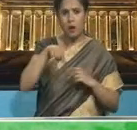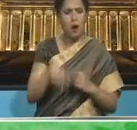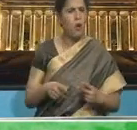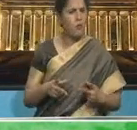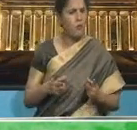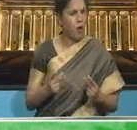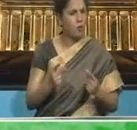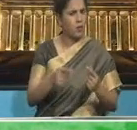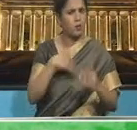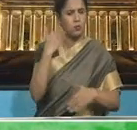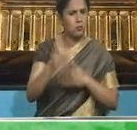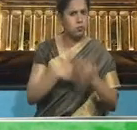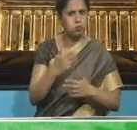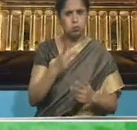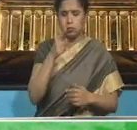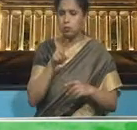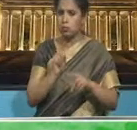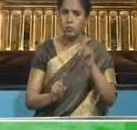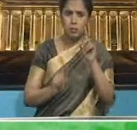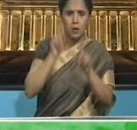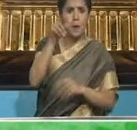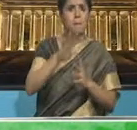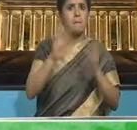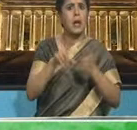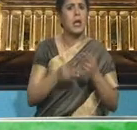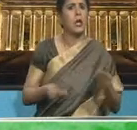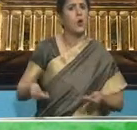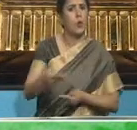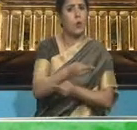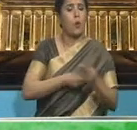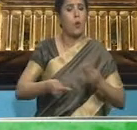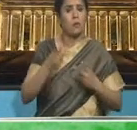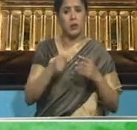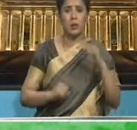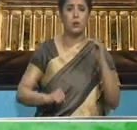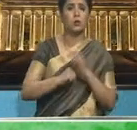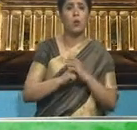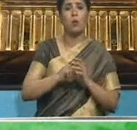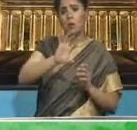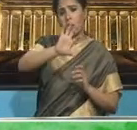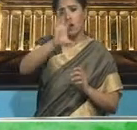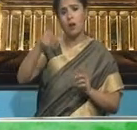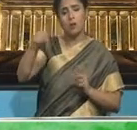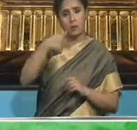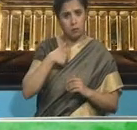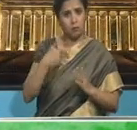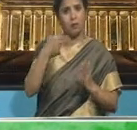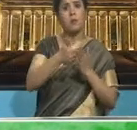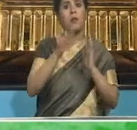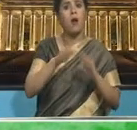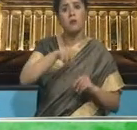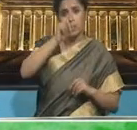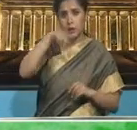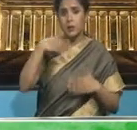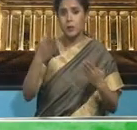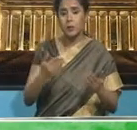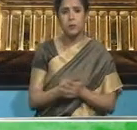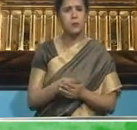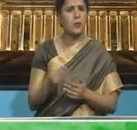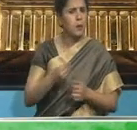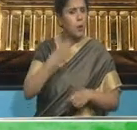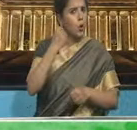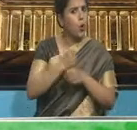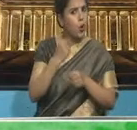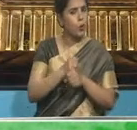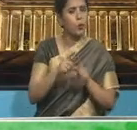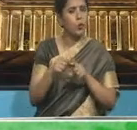से बढ़ते हुए बड़ी अर्थव्यवस्था में से एक है और सरकार द्वारा समय पर